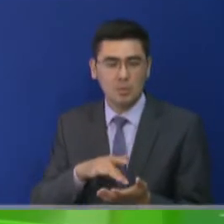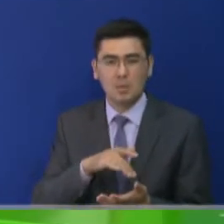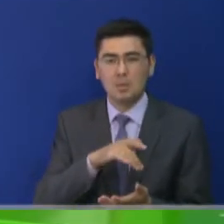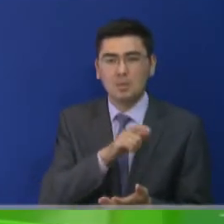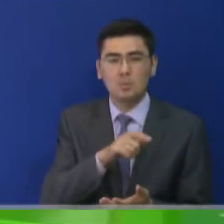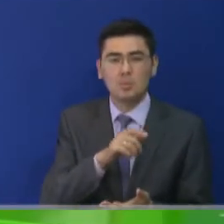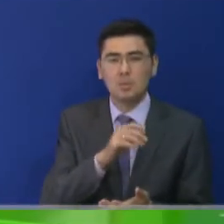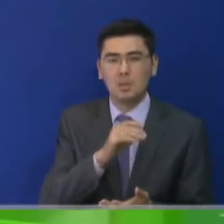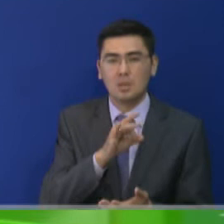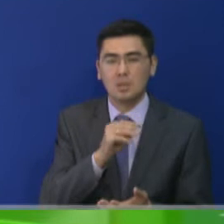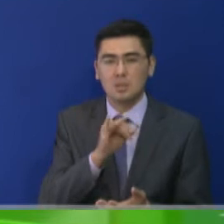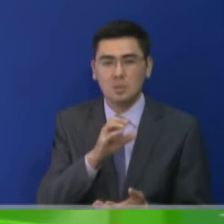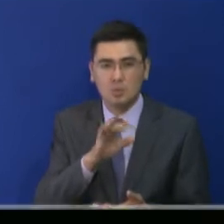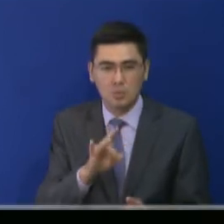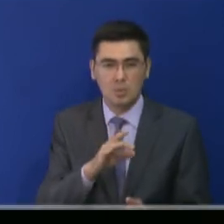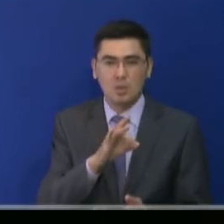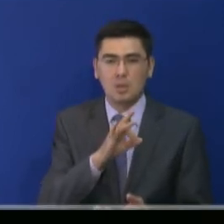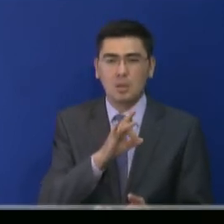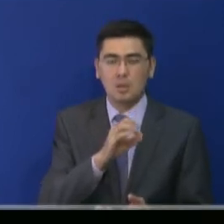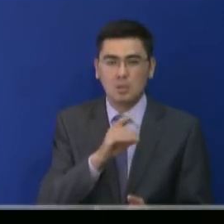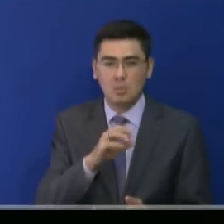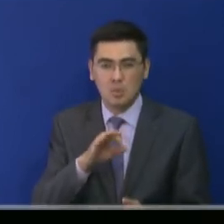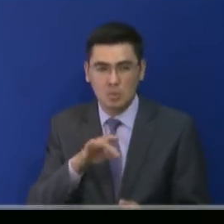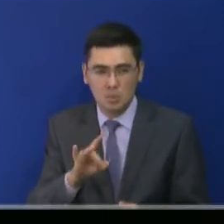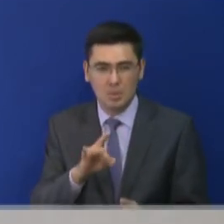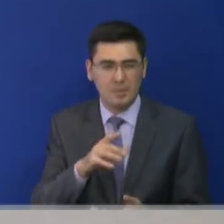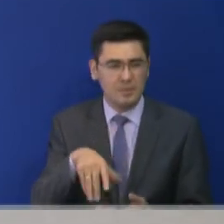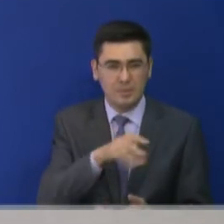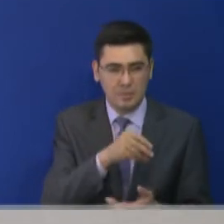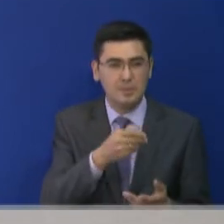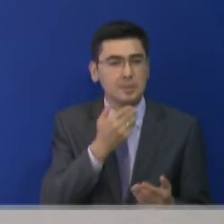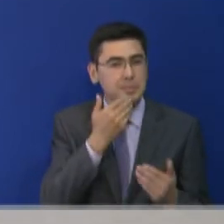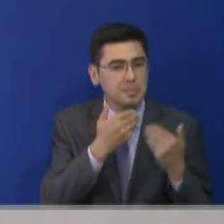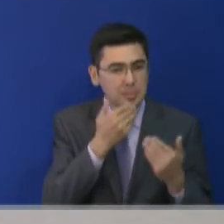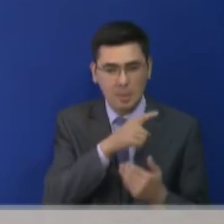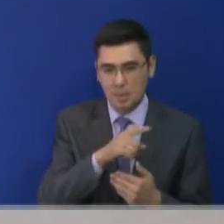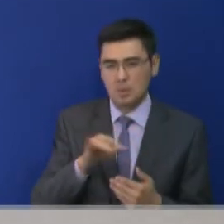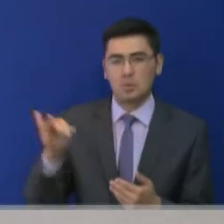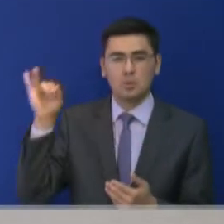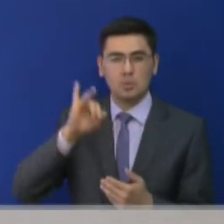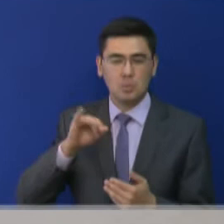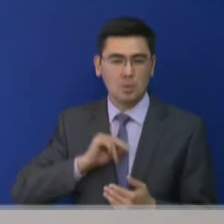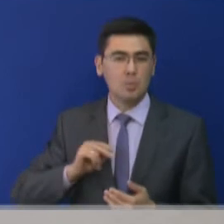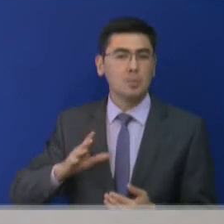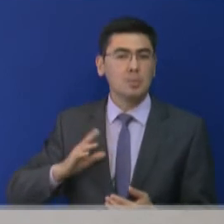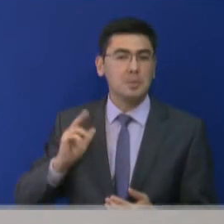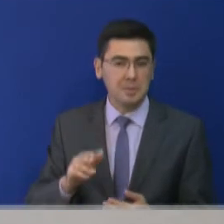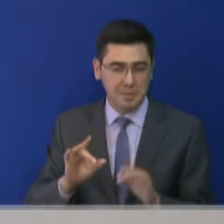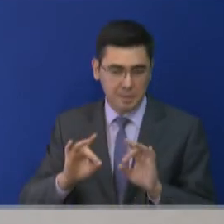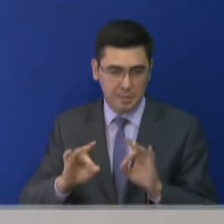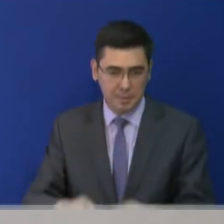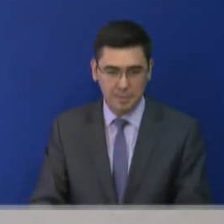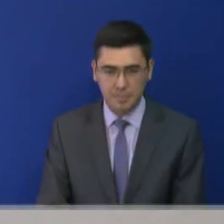қатар режиссерлар, операторлармен сұхбаттар ұйымдастырылды. Осы журналистика саласында өстік, шыңдалдық деген